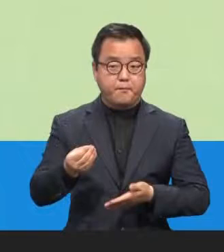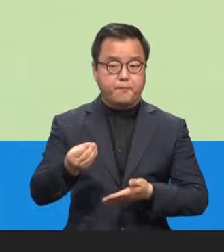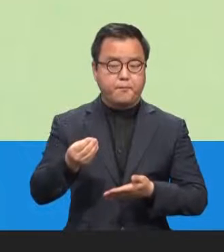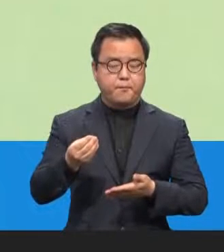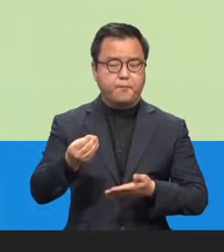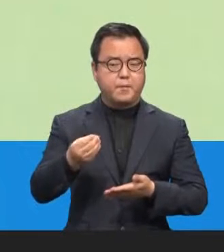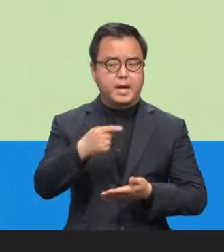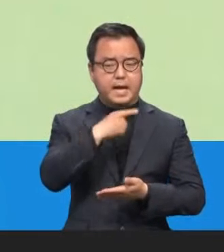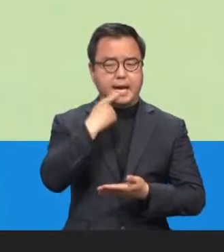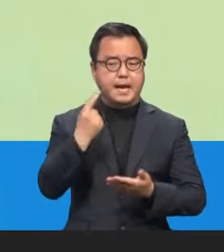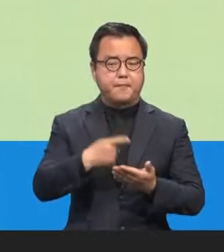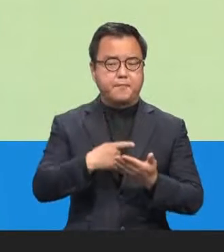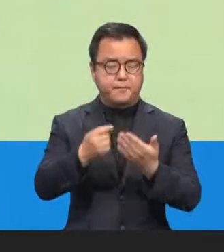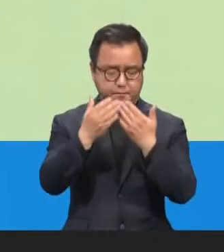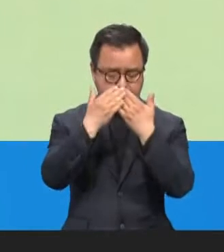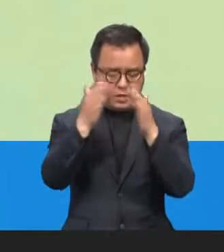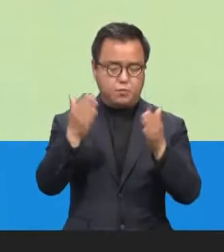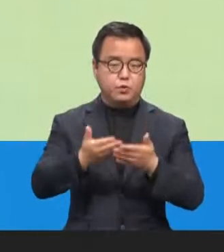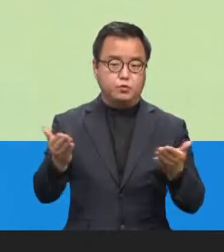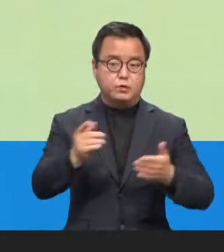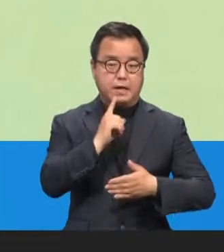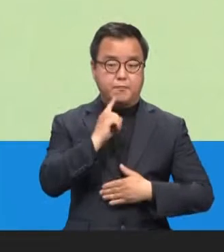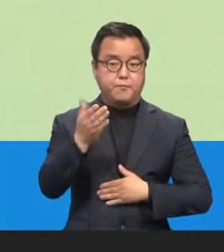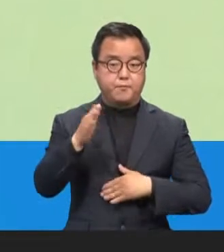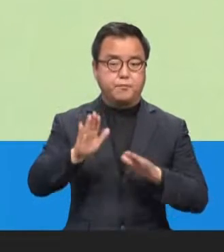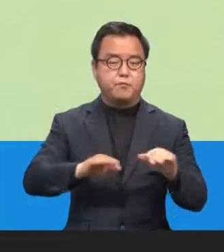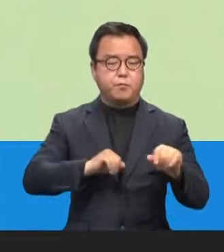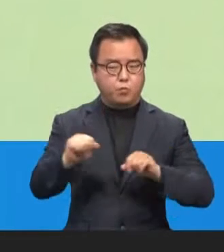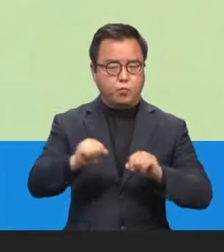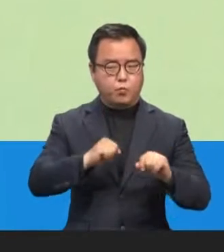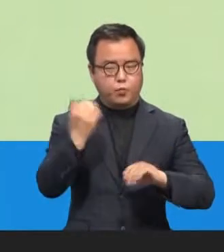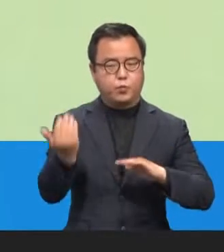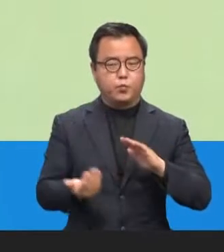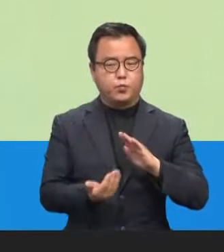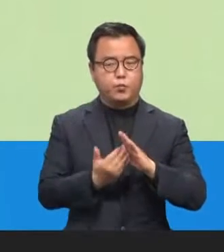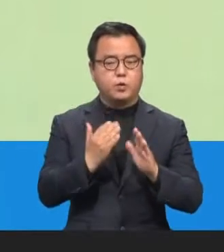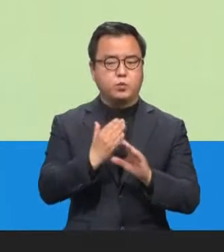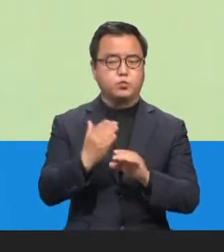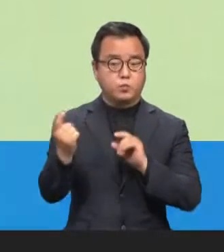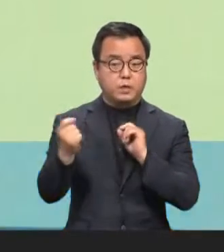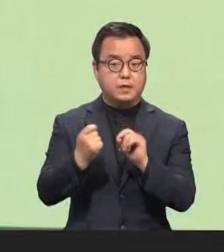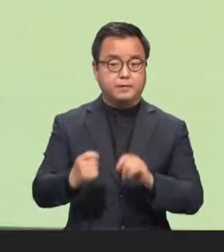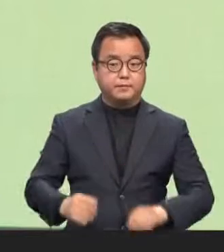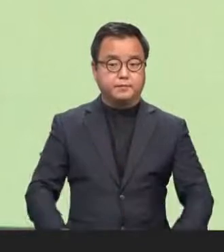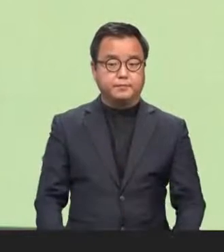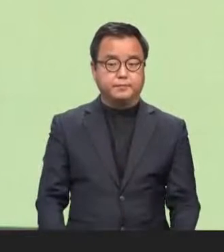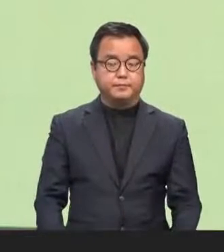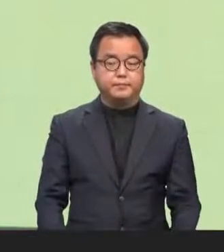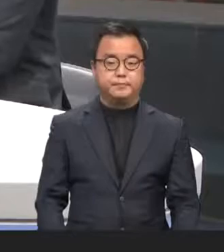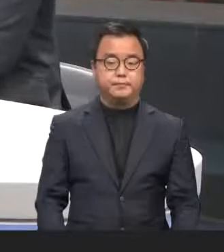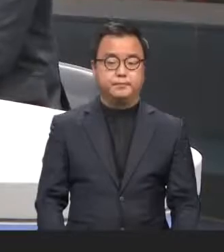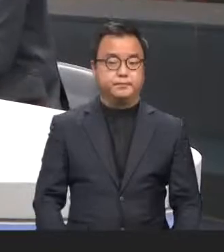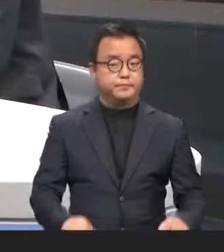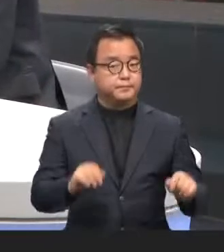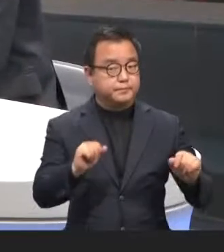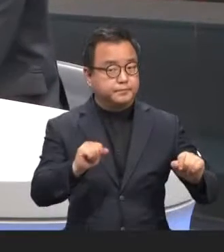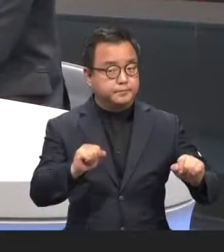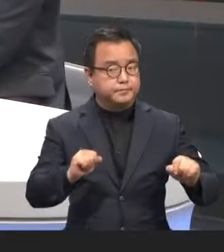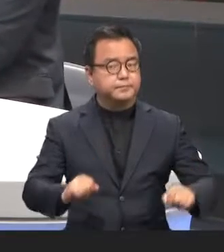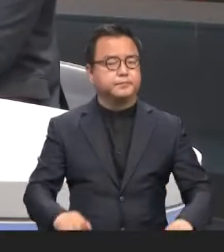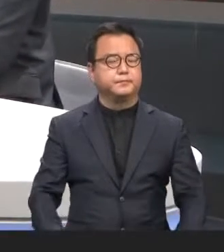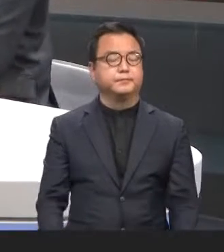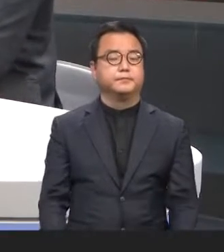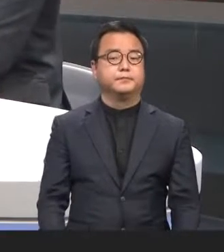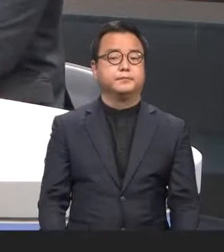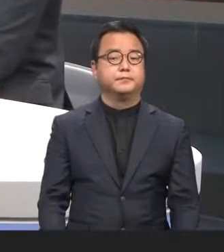이 공약에 최근 실제 움직임 으로 이어지고 있습니다 서진석 기자와 자세한 얘기 나눠보겠습니다 자석이 자로서 오시죠